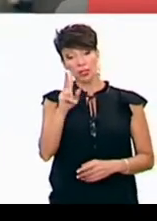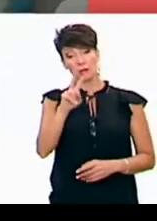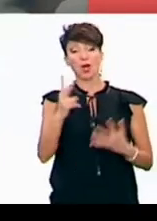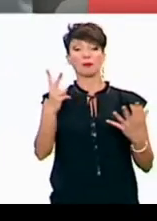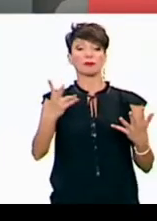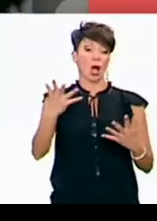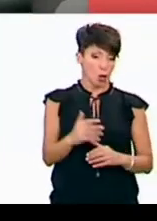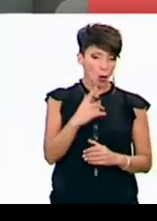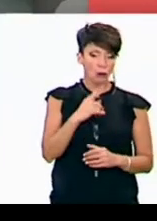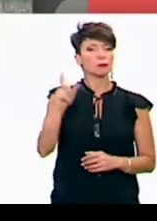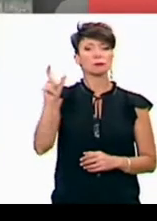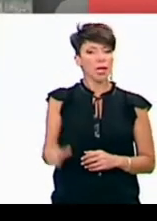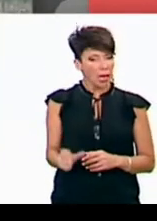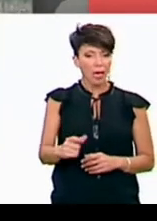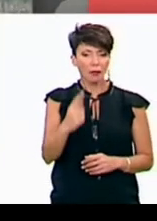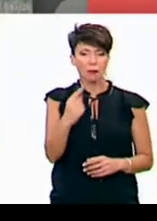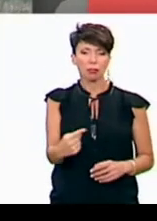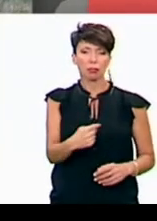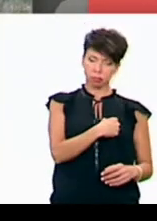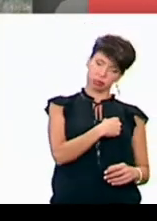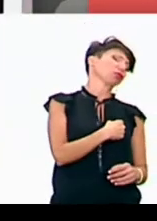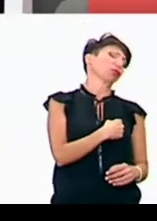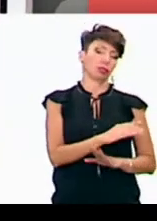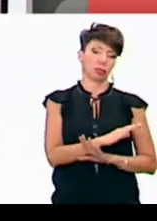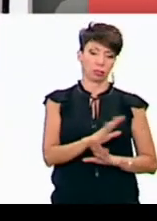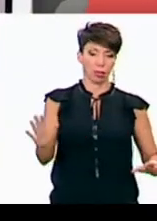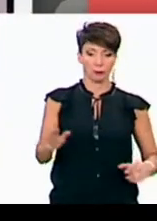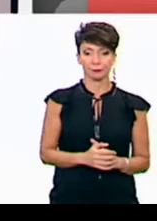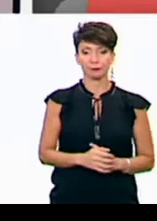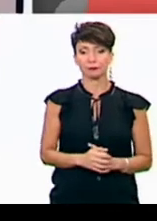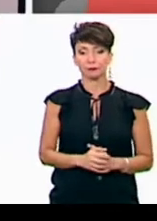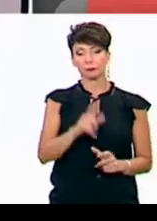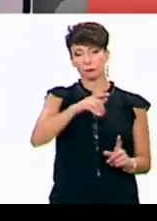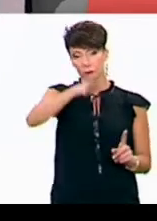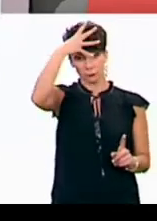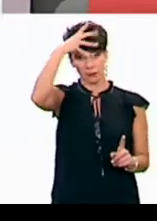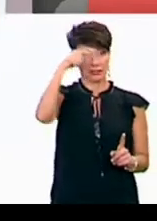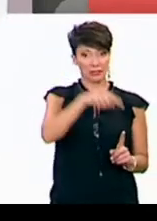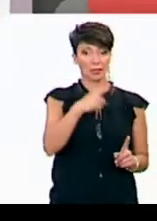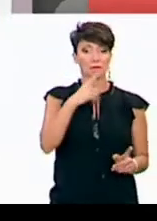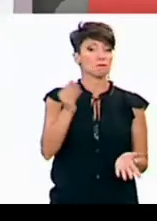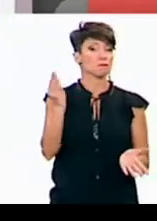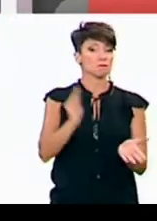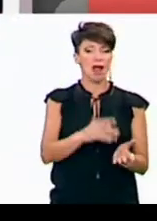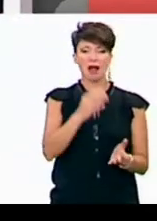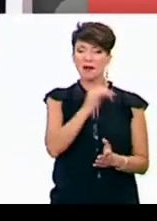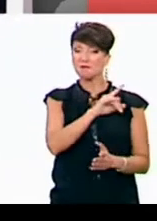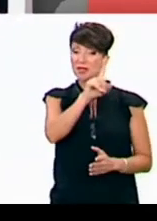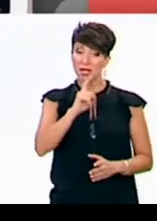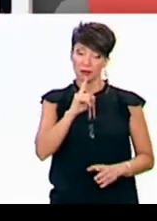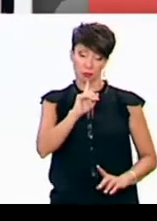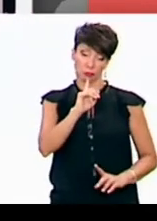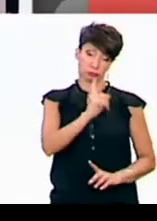27χρονη κοπέλα, η οποία χτυπήθηκε από σφαίρα στην καρδιά. Ναι. Εν τω μεταξύ, ο Ντόναλντ Τραμπ αφήνει για ακόμη μια φορά ανοιχτό το ενδεχόμενο